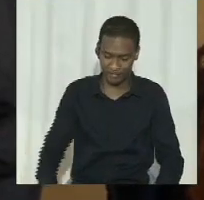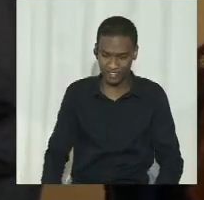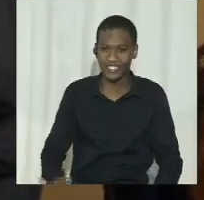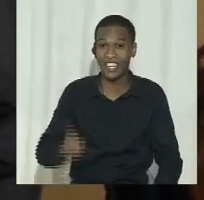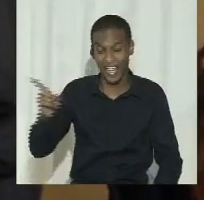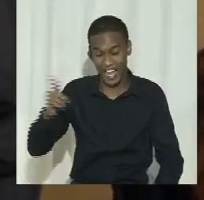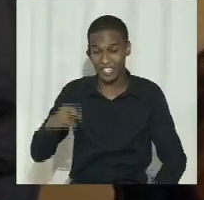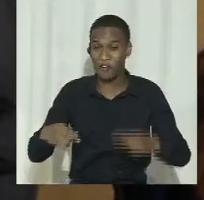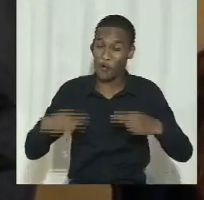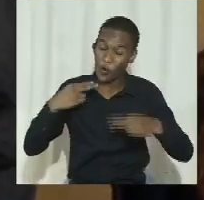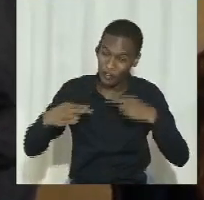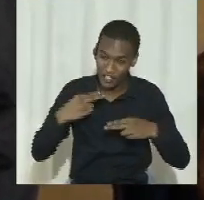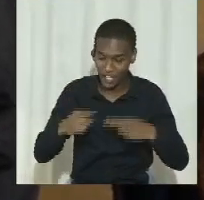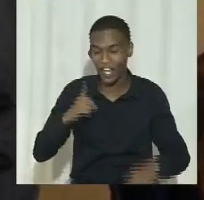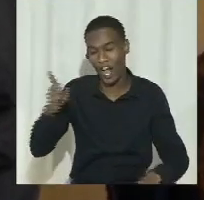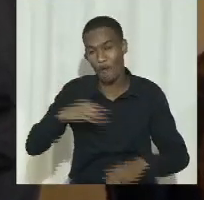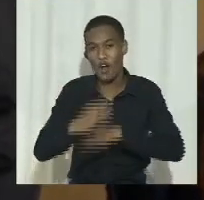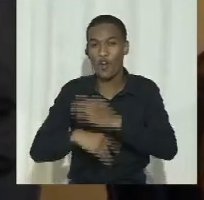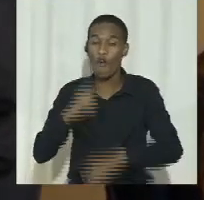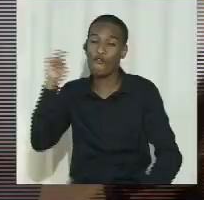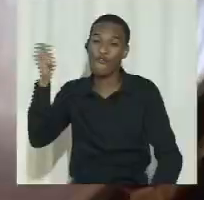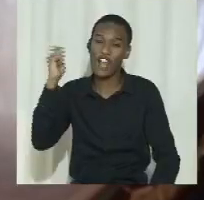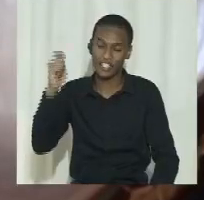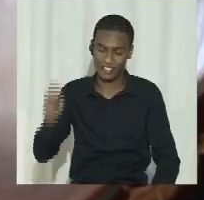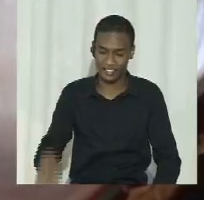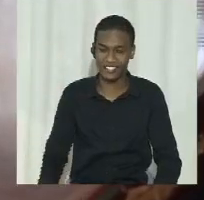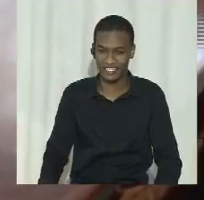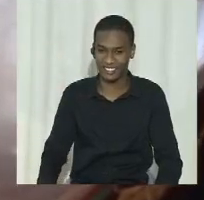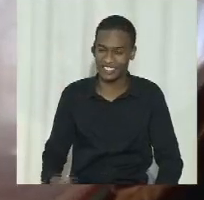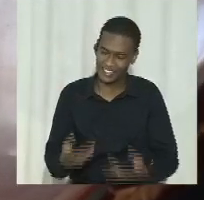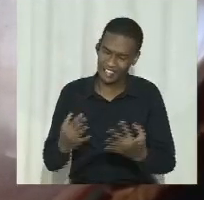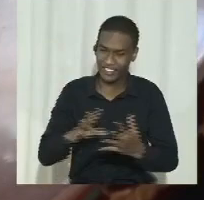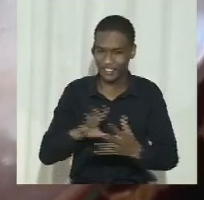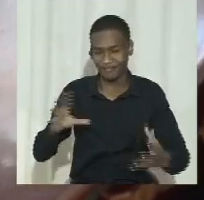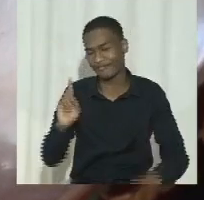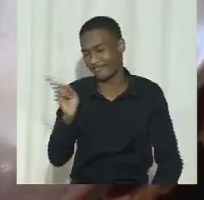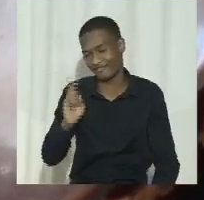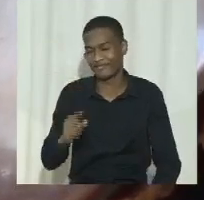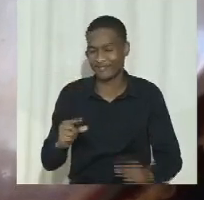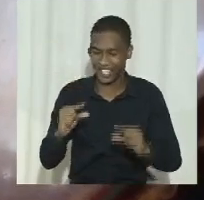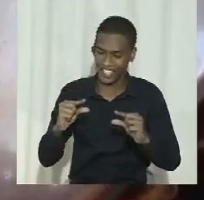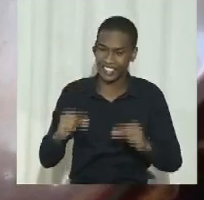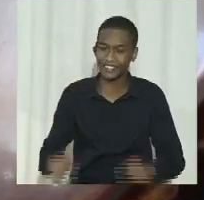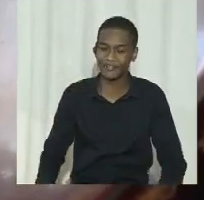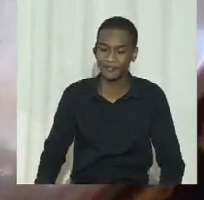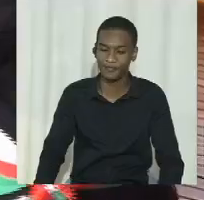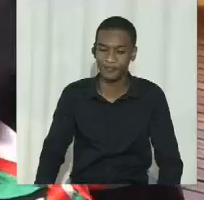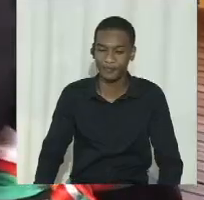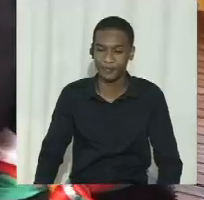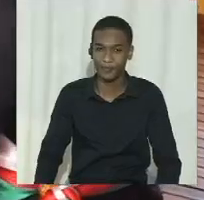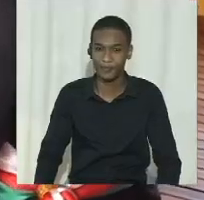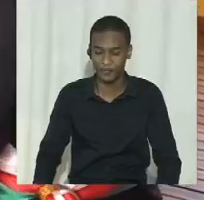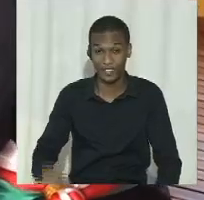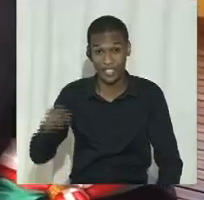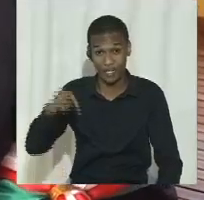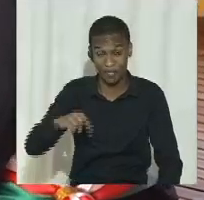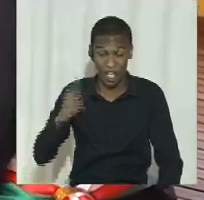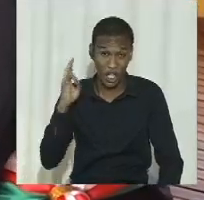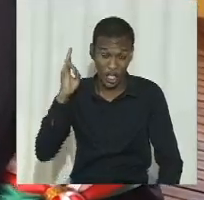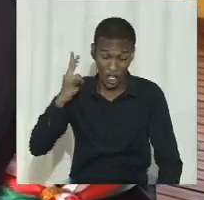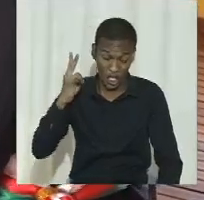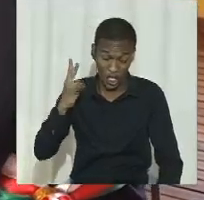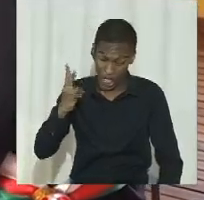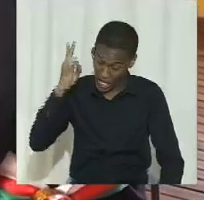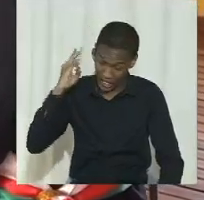ihany fetifety io. Tsy tena zavatra angezabe izany. Toy ny tamin'ity herinandro ity ihany dia efa mandeha ny fandaminana